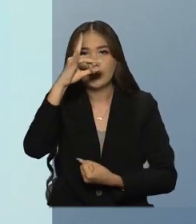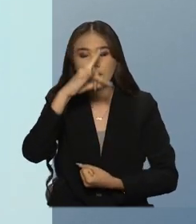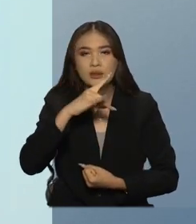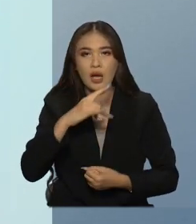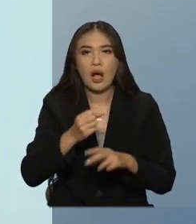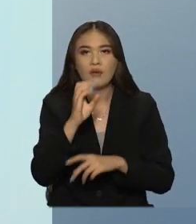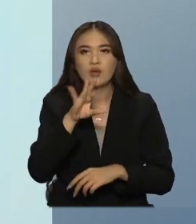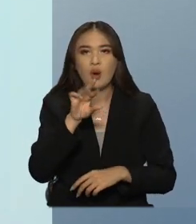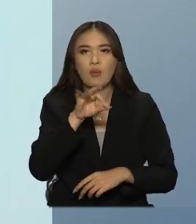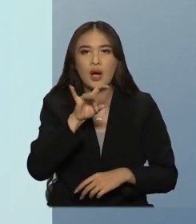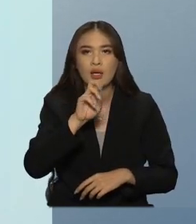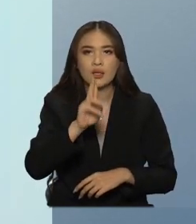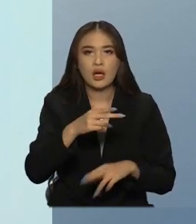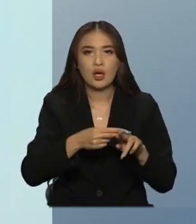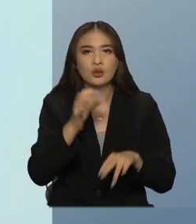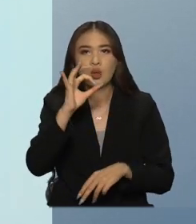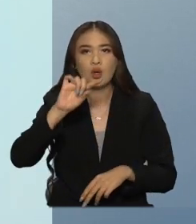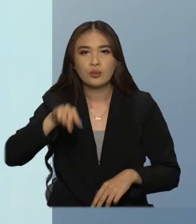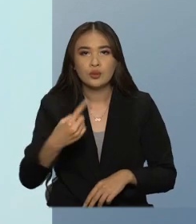автопарктегі жалпы үлесі әзірге